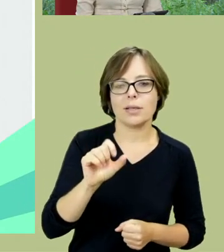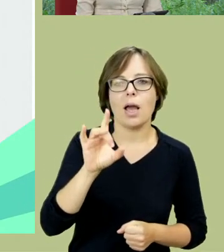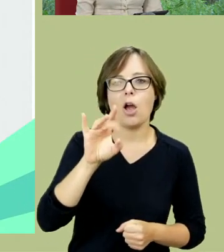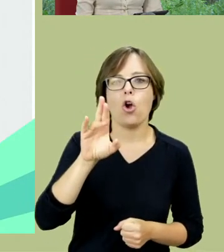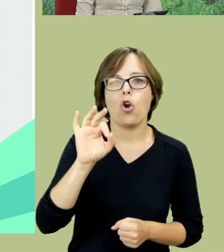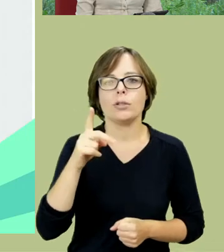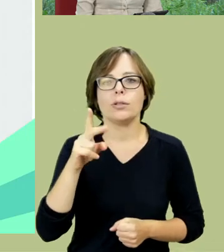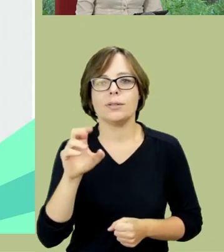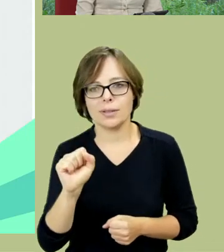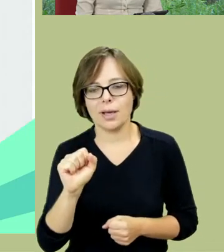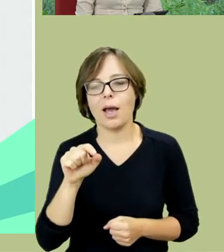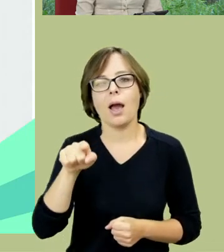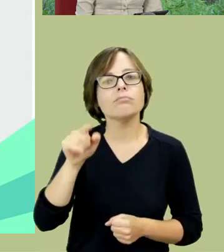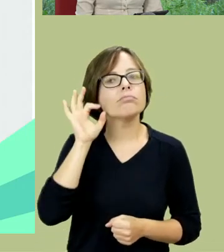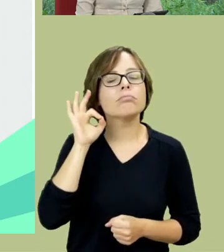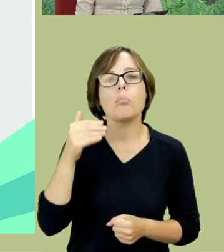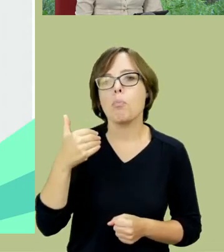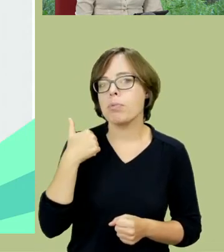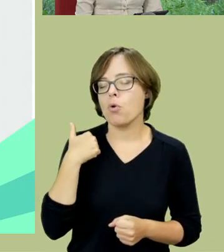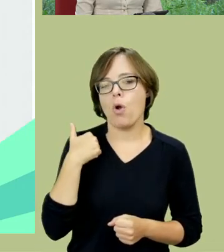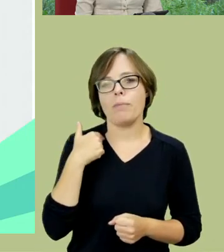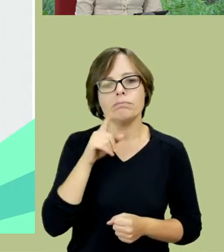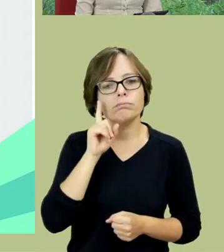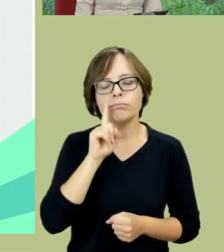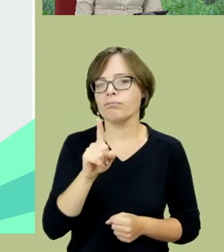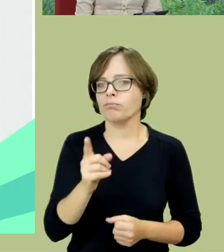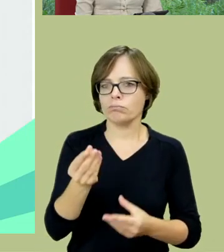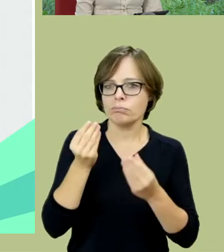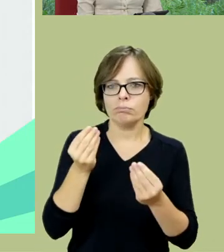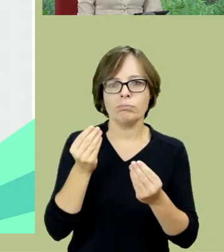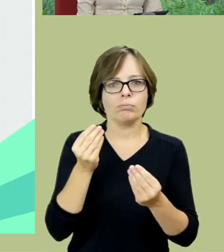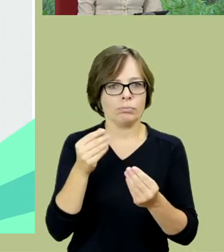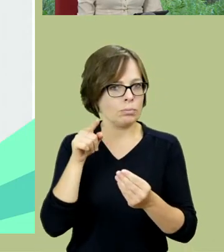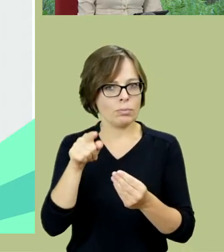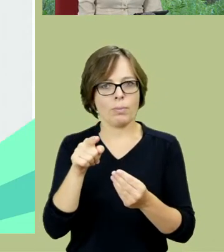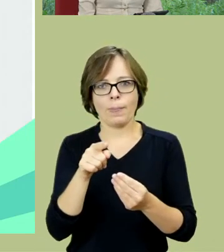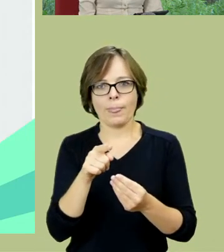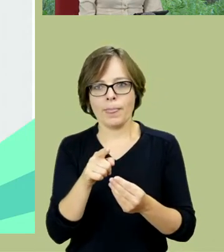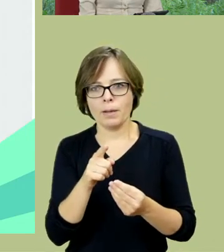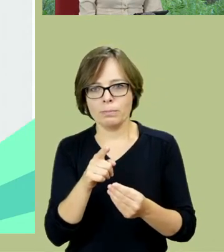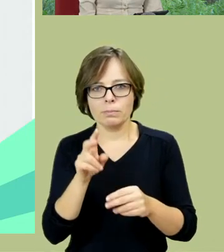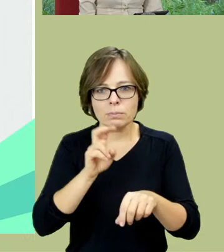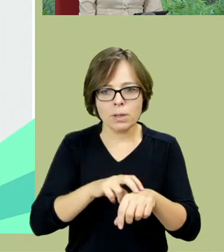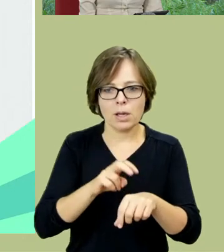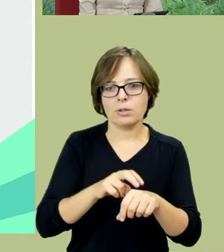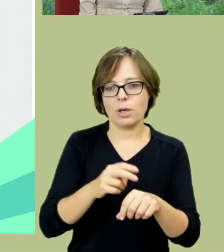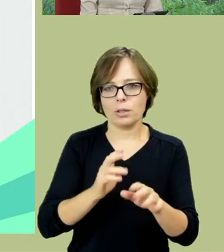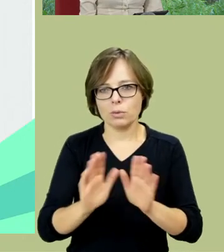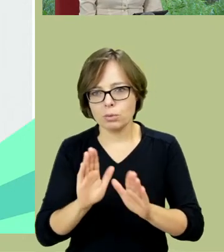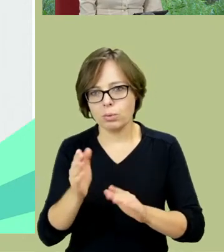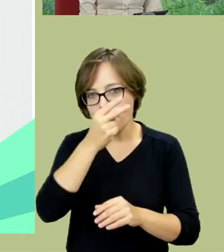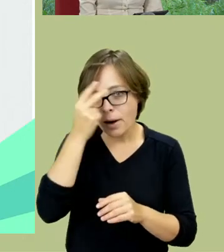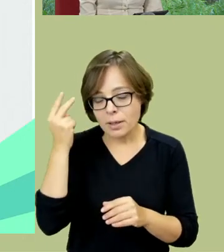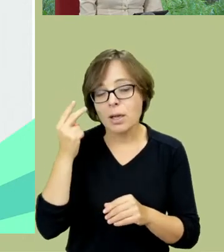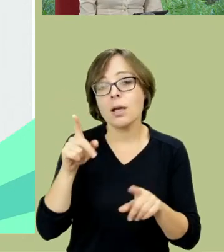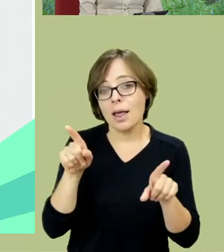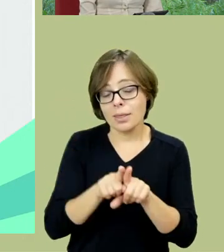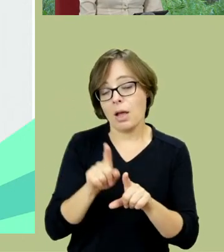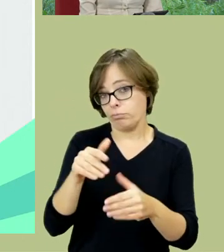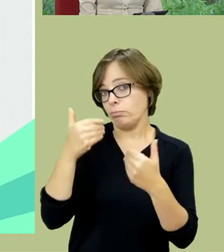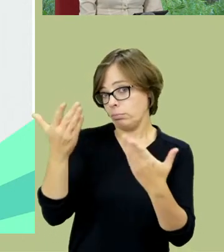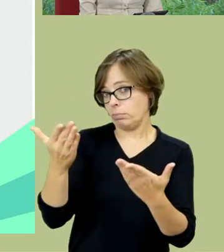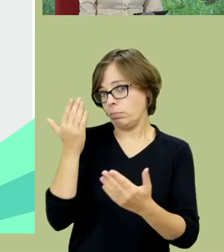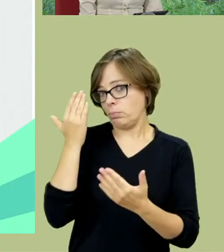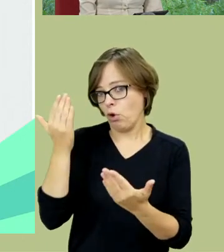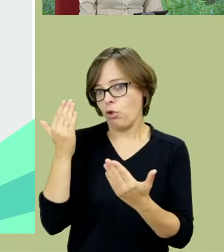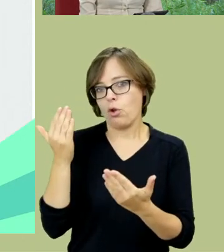Grodzińską, która była niezwykle zasłużoną sanitariuszką i też została uhonorowana